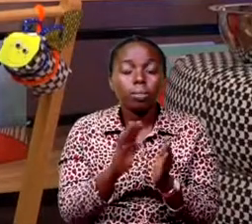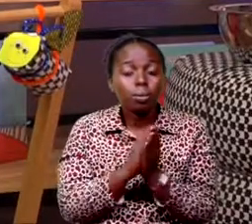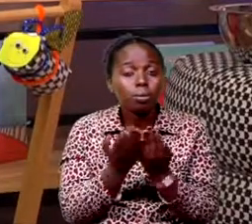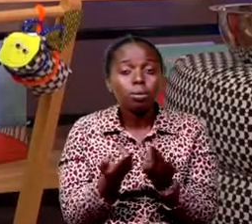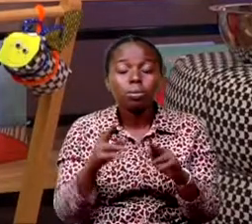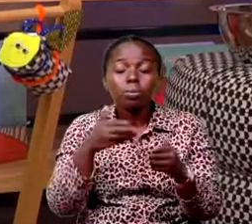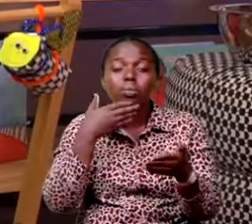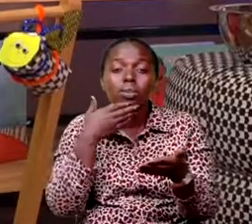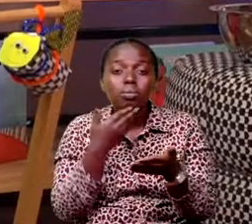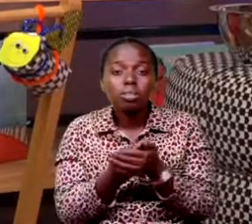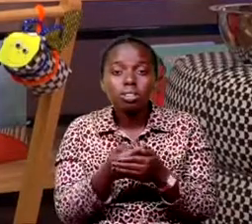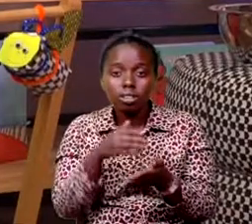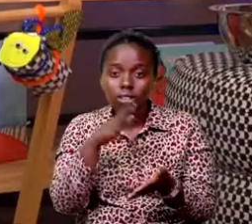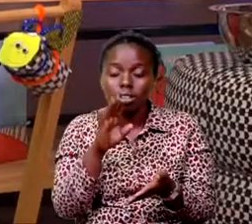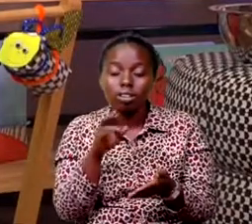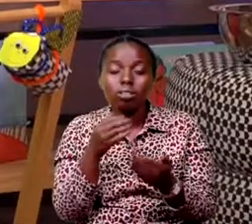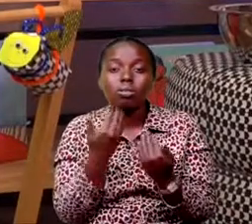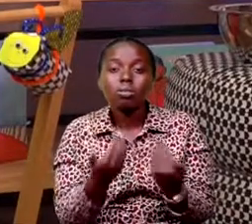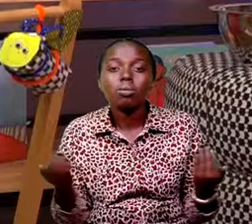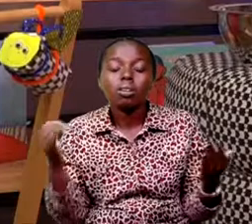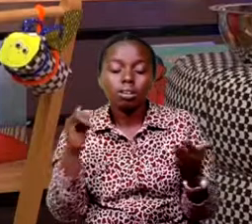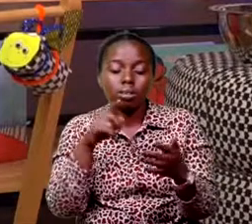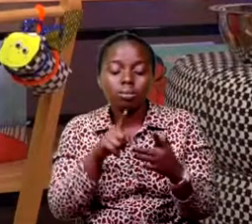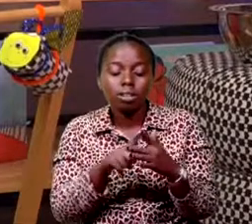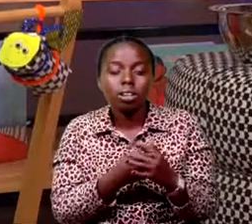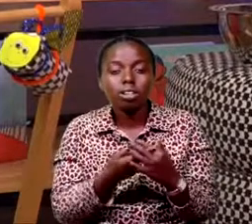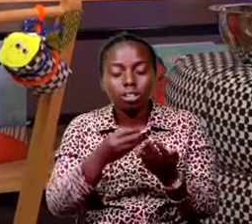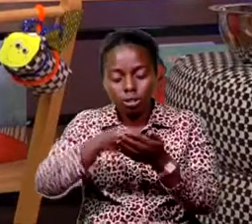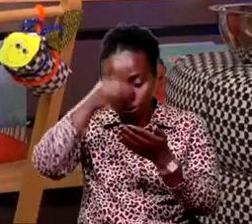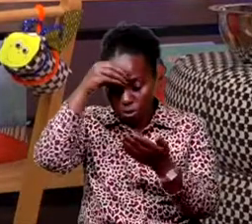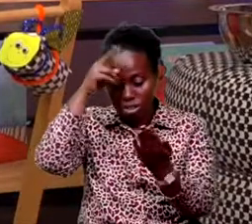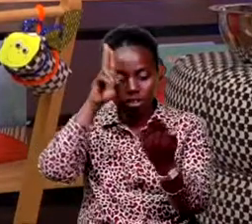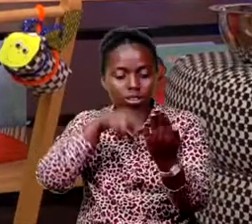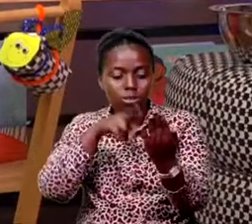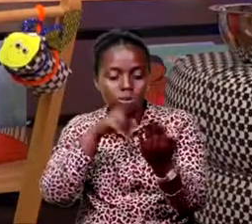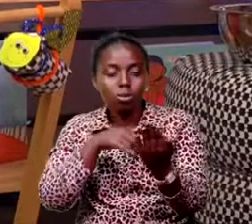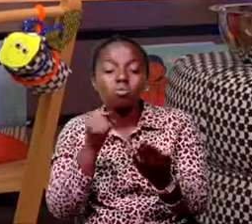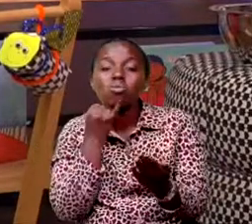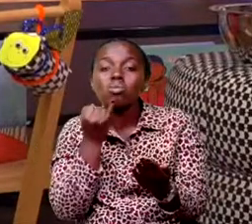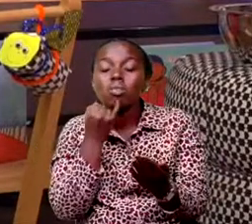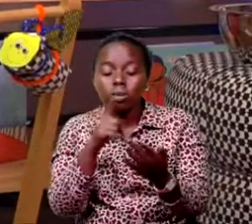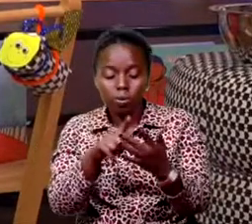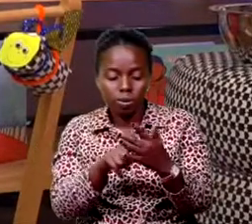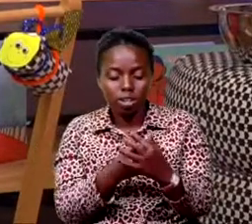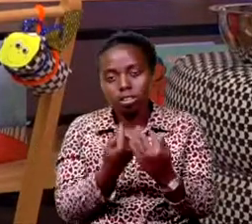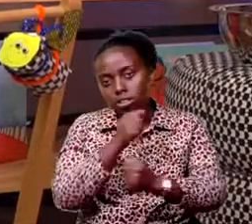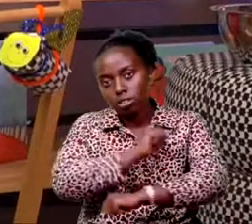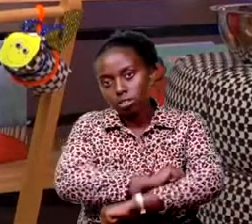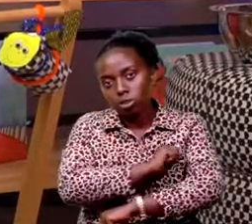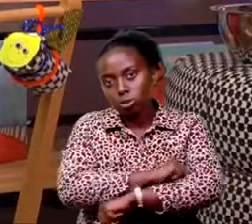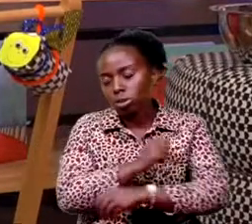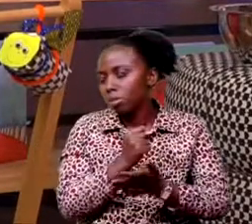biba byiza cyane ku bana batangiye kwiga nko gusoma, umwana ugitangira ishuri biramufasha